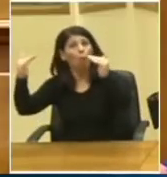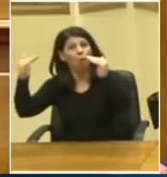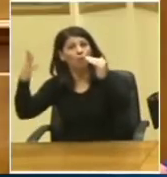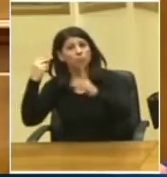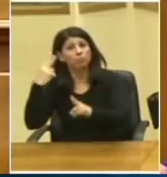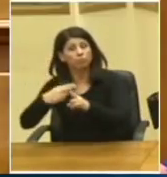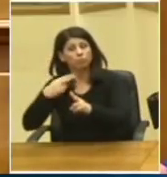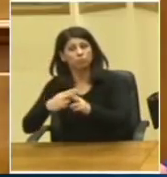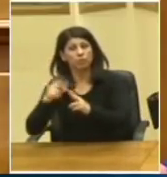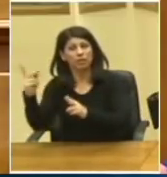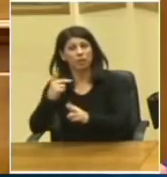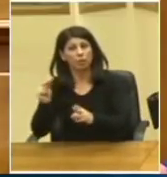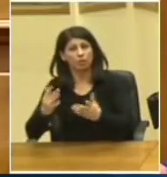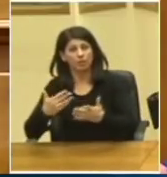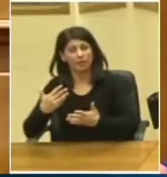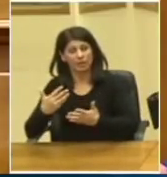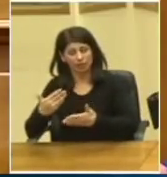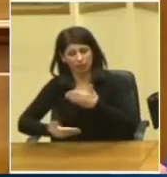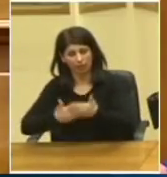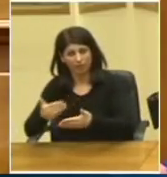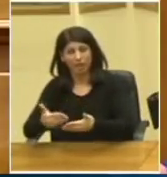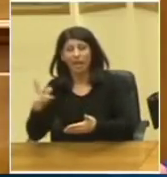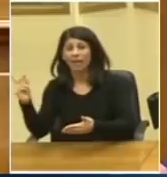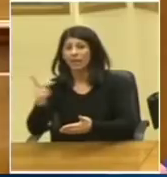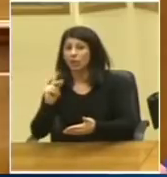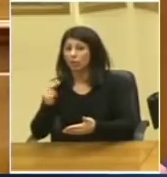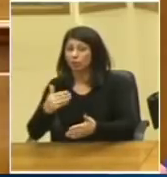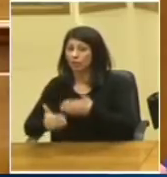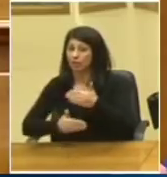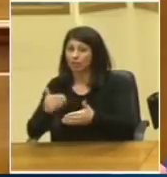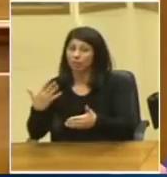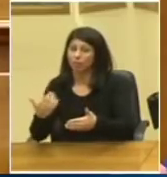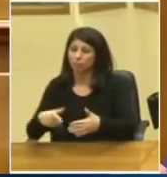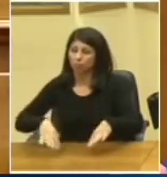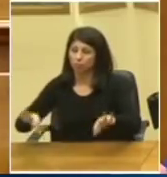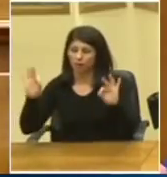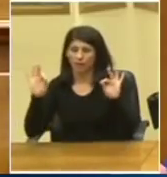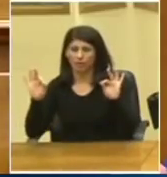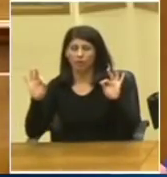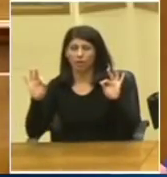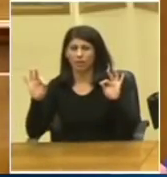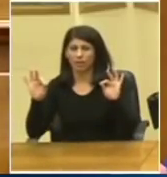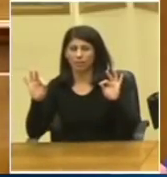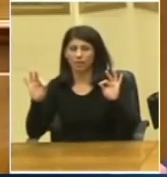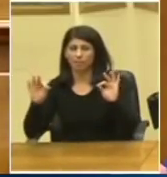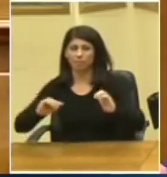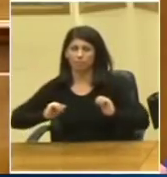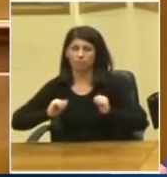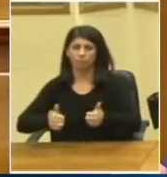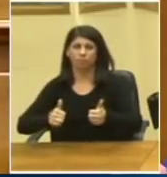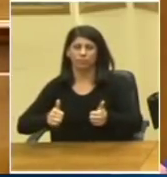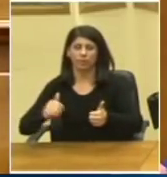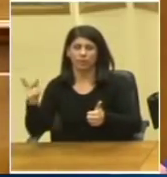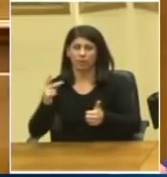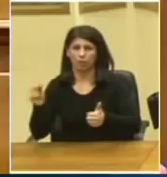διαδικασία. Μια κορυφαία κοινοβουλευτική διαδικασία η οποία εκκίνησε με πρωτοβουλία της κοινοβουλευτικής ομάδας